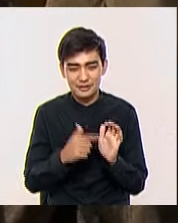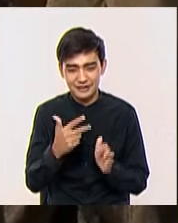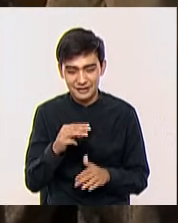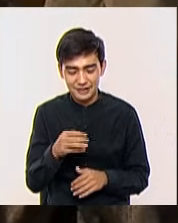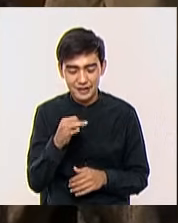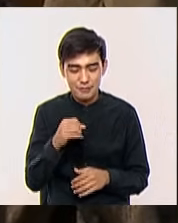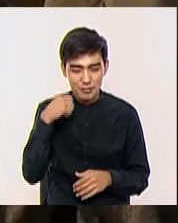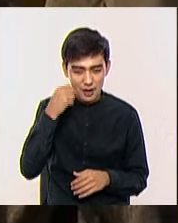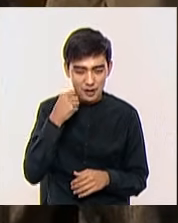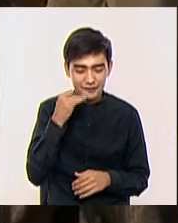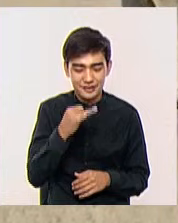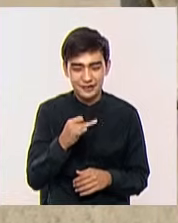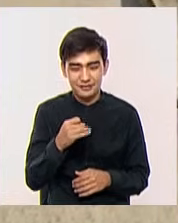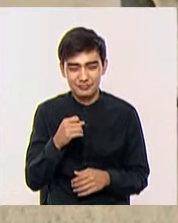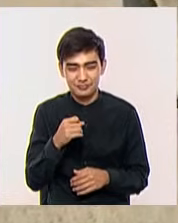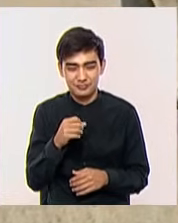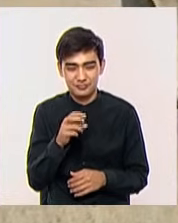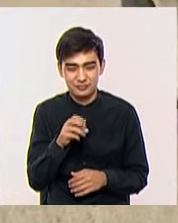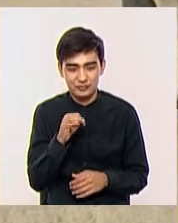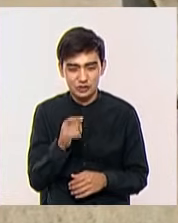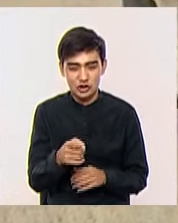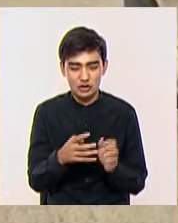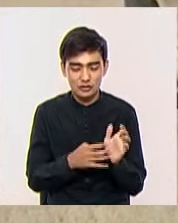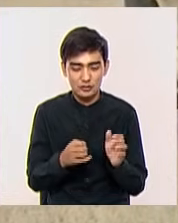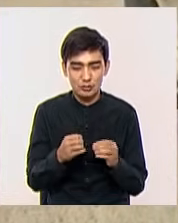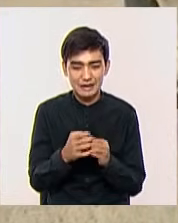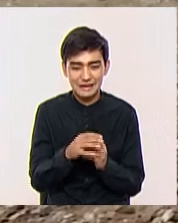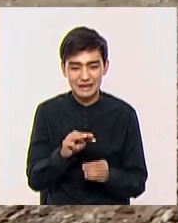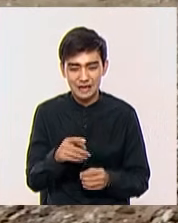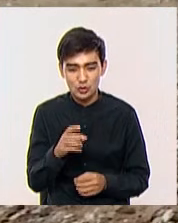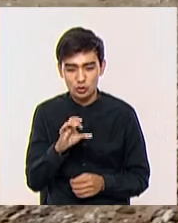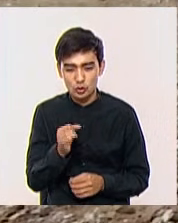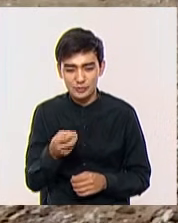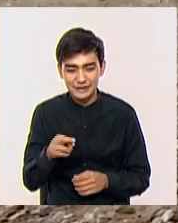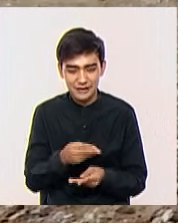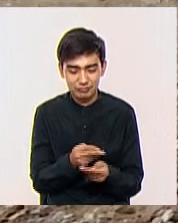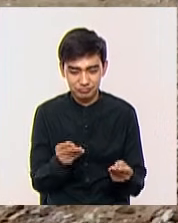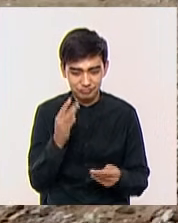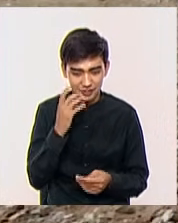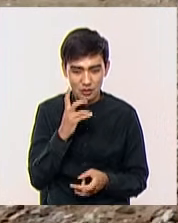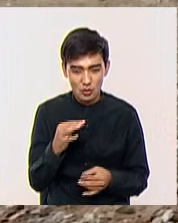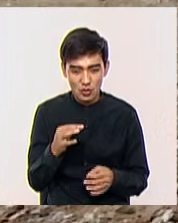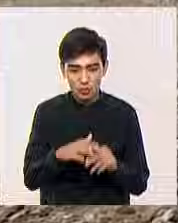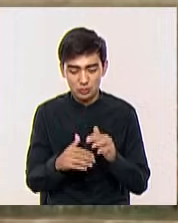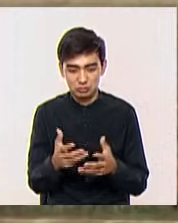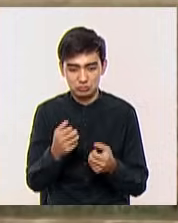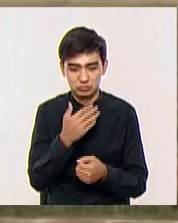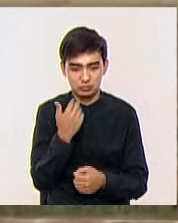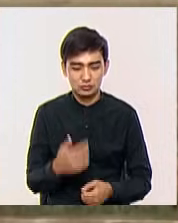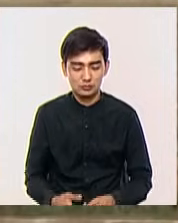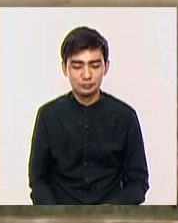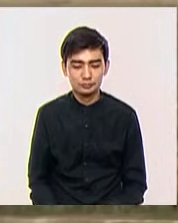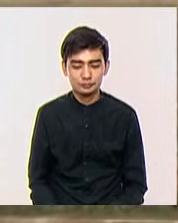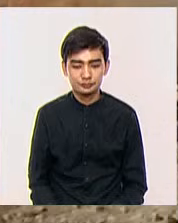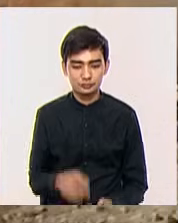мен ешкіге 1915 теңгеден субсидия ретінде төленбек. Бірақ кей шаруалардың қолына бұл қаражат тие қоймапты. Оны я